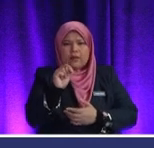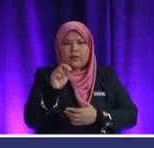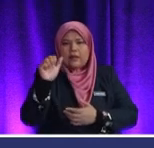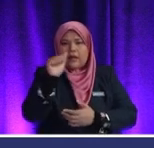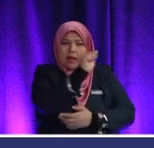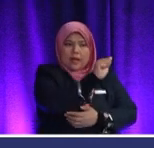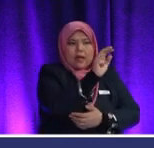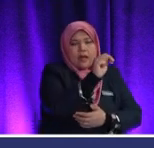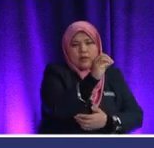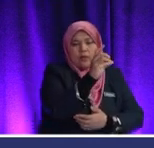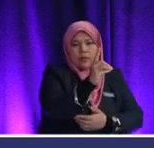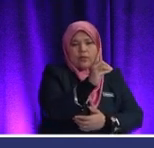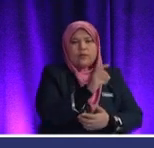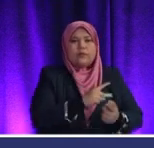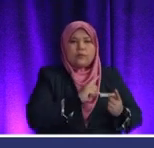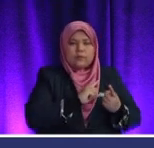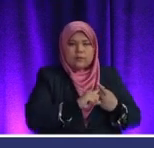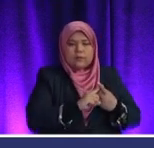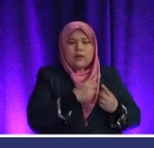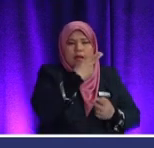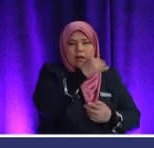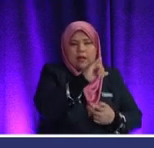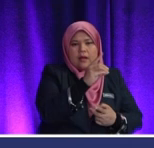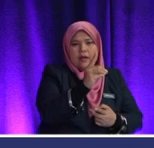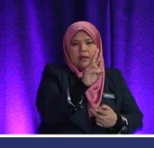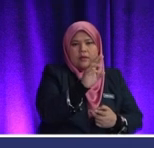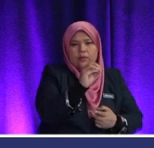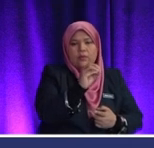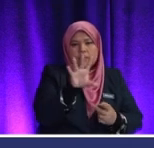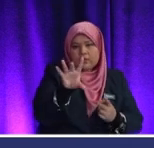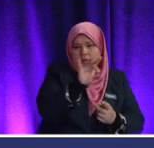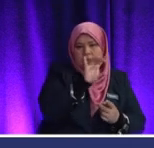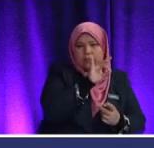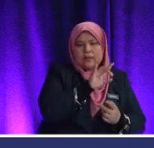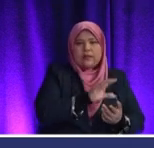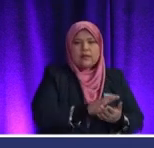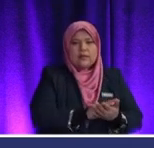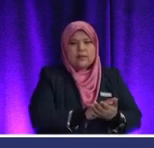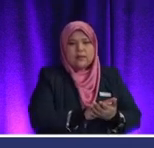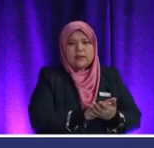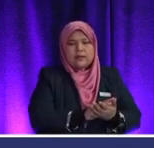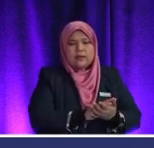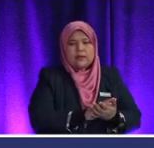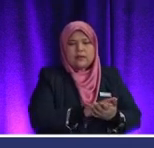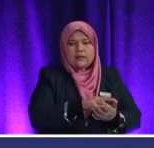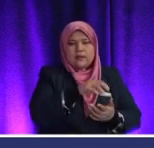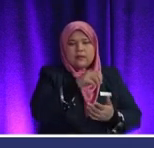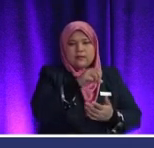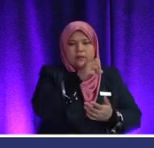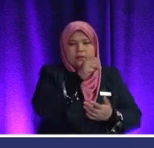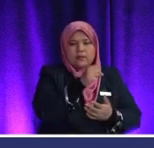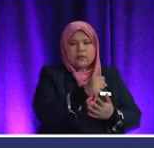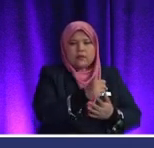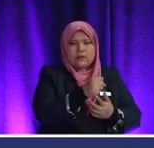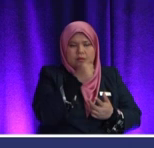Enon nayeon AEON hidroksida Hai akan dipilih berbanding Ayo self sulfat karena